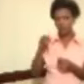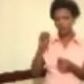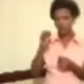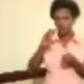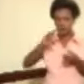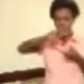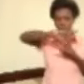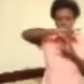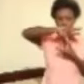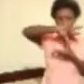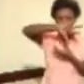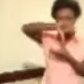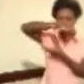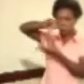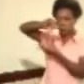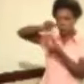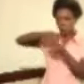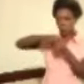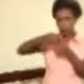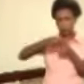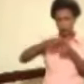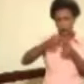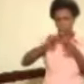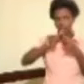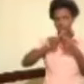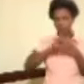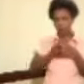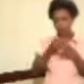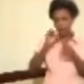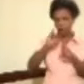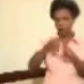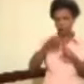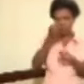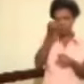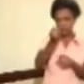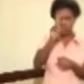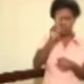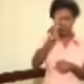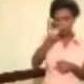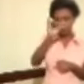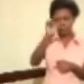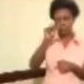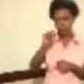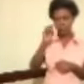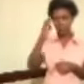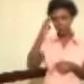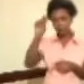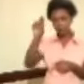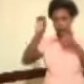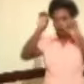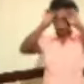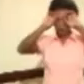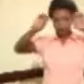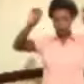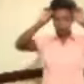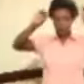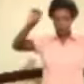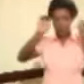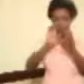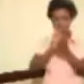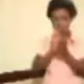cyclone qui va commencer, saison va commencer au mois de juin. Et ou bien en matière d'éducation, ou bien l'école qui va le finir